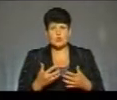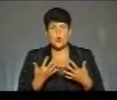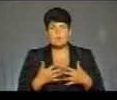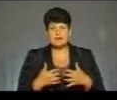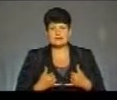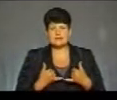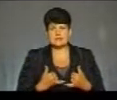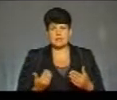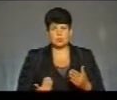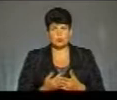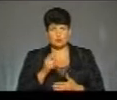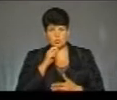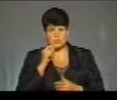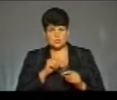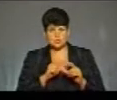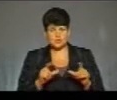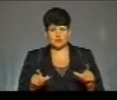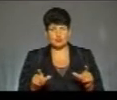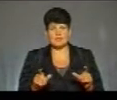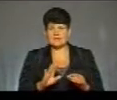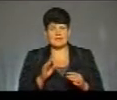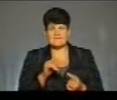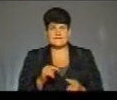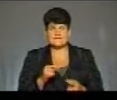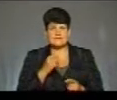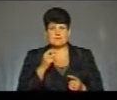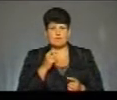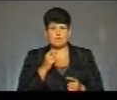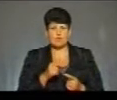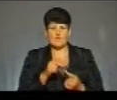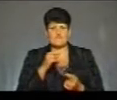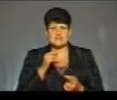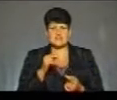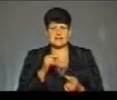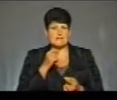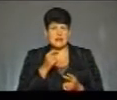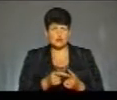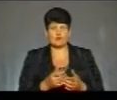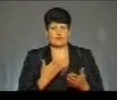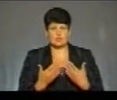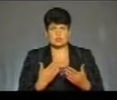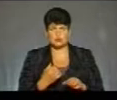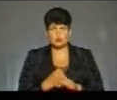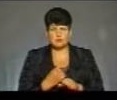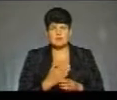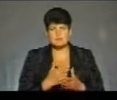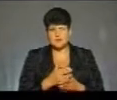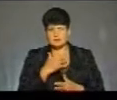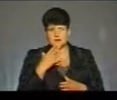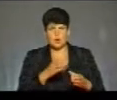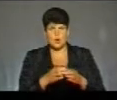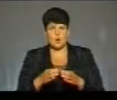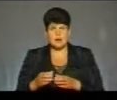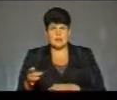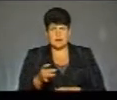для нової української школи, десь не дуже відповідально віднеслися до своєї роботи. І ми маємо ряд громад і районів,